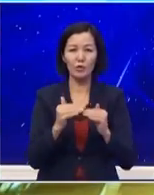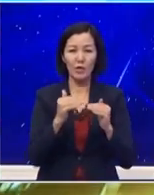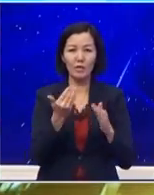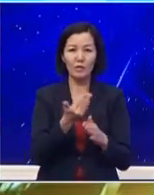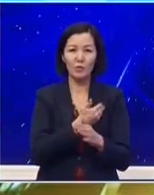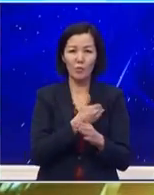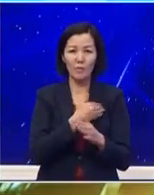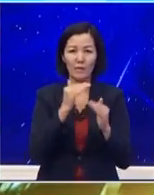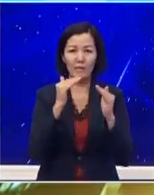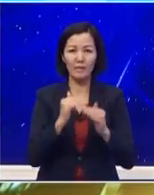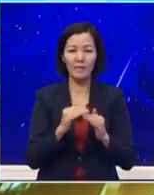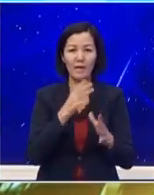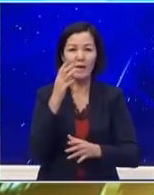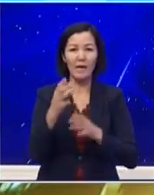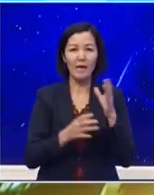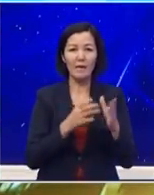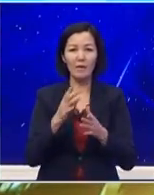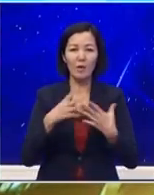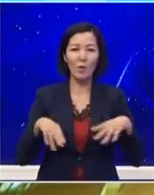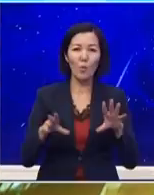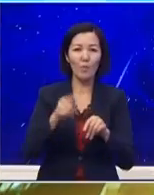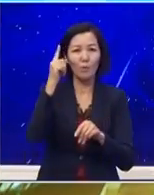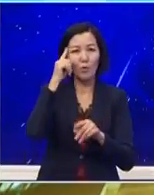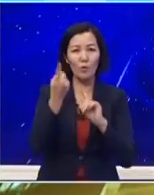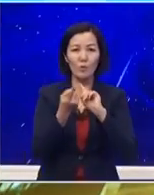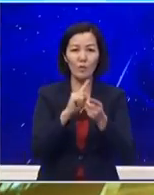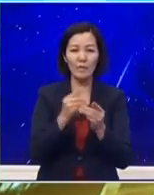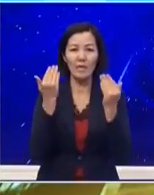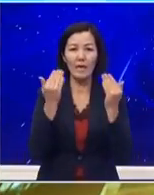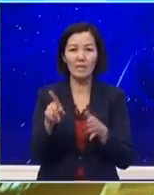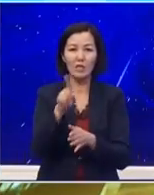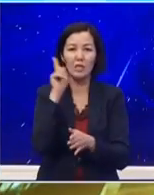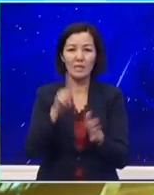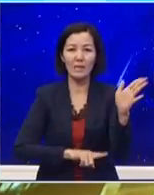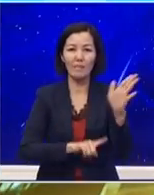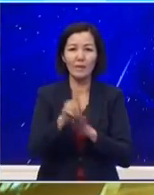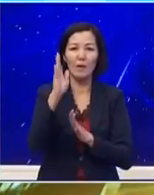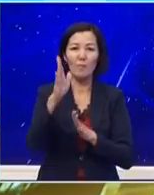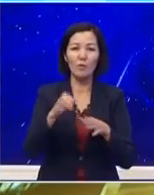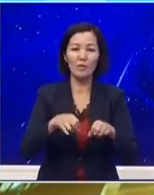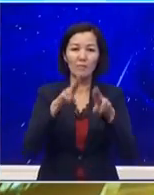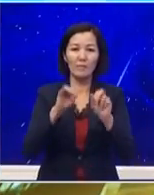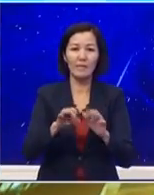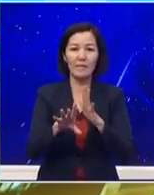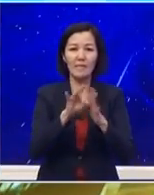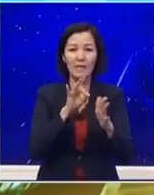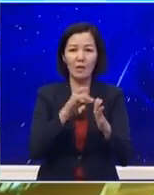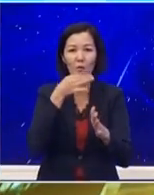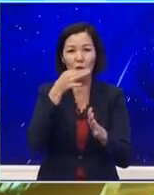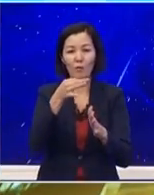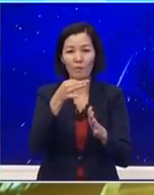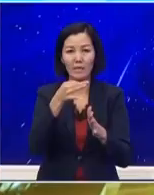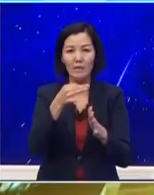әбігерге салған індет қоғам ойын өзгертті. Сондықтан жастар қазірден бастап болашақ мамандық таңдау мәселесіне жауапкершілік